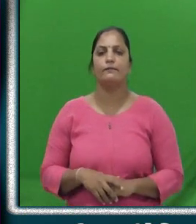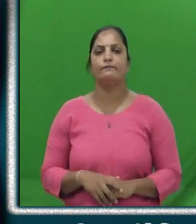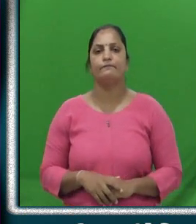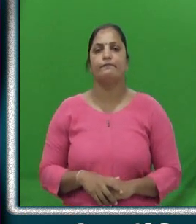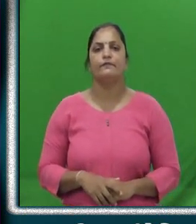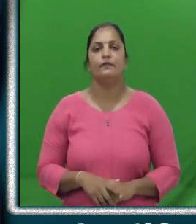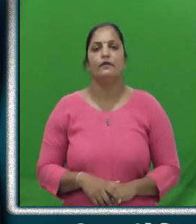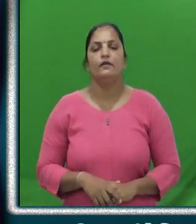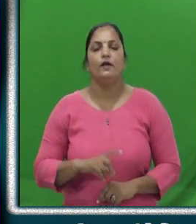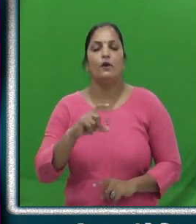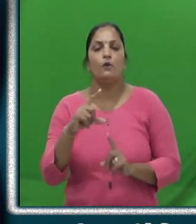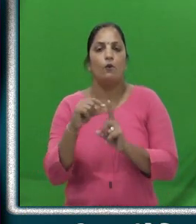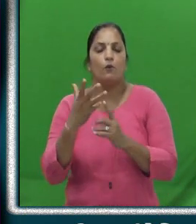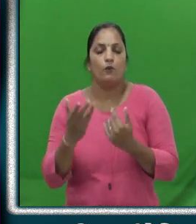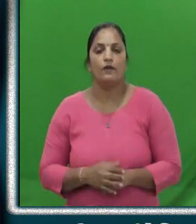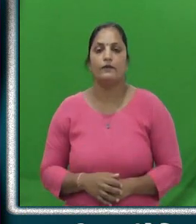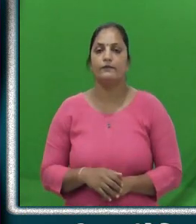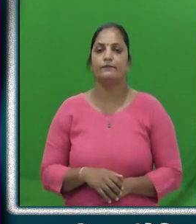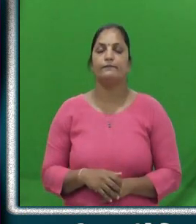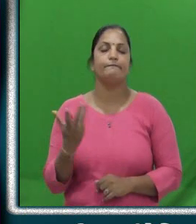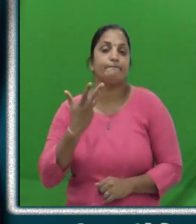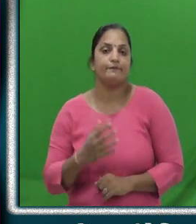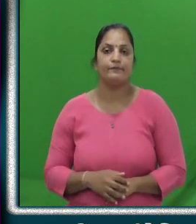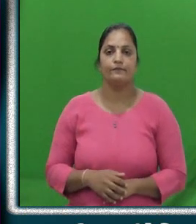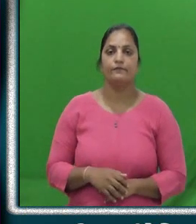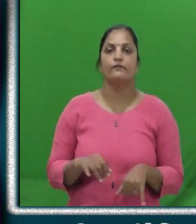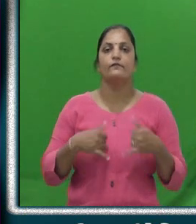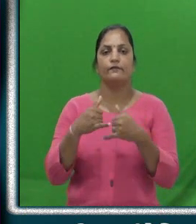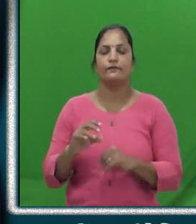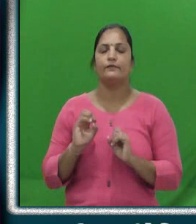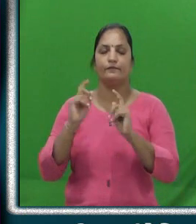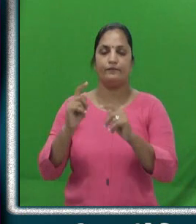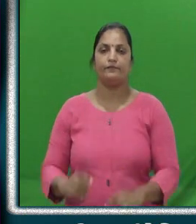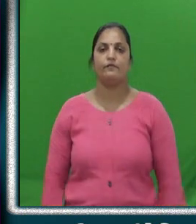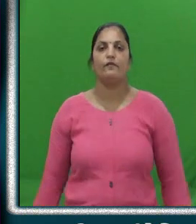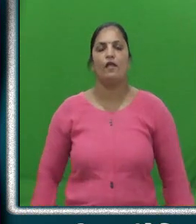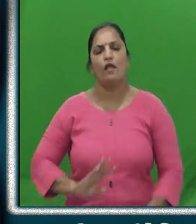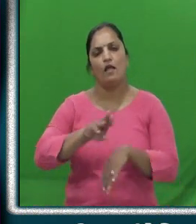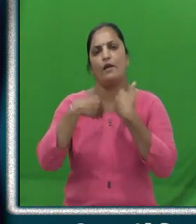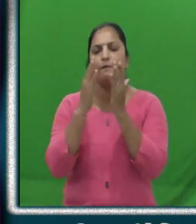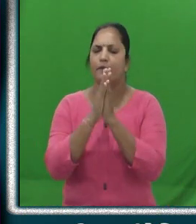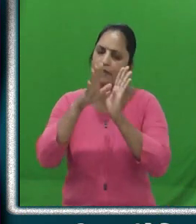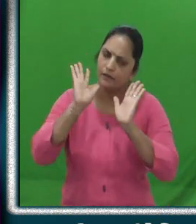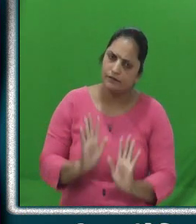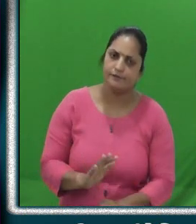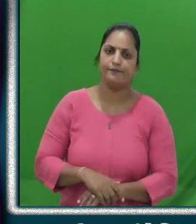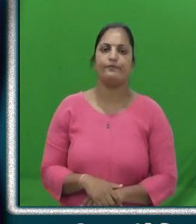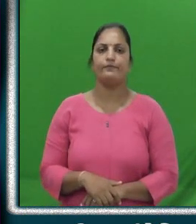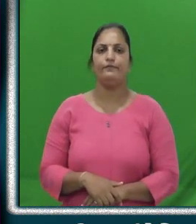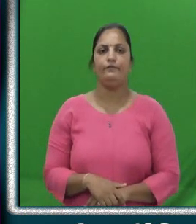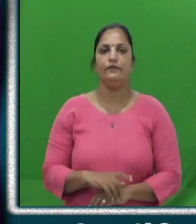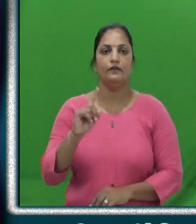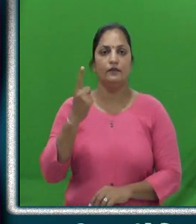કઈ પ્રવૃત્તિ એક્ટિવિટીઝ, પ્રવૃત્તિઓ કરે છે? કઈ પ્રવૃત્તિઓ કરે છે? બરાબર, તો એમાં આ બધી જ પ્રવૃત્તિઓ આવે